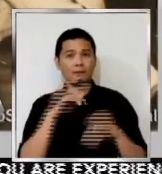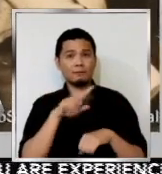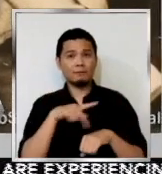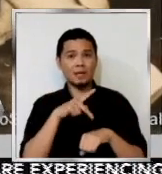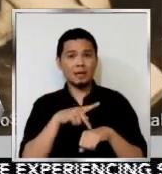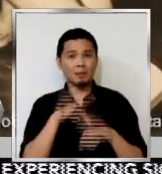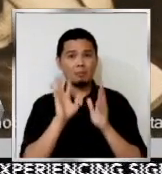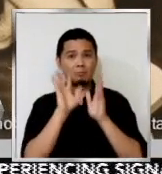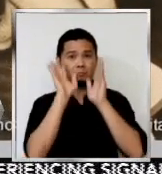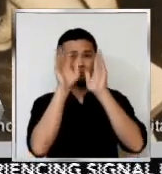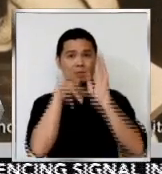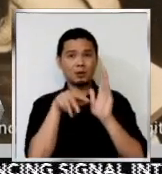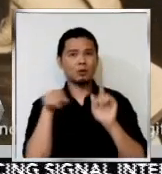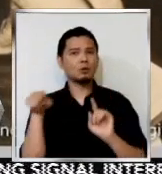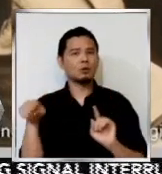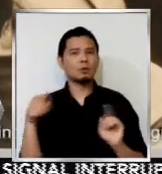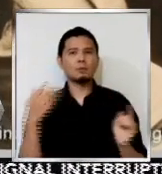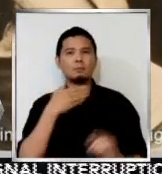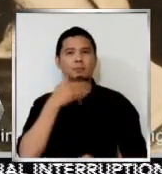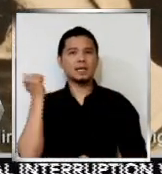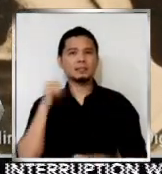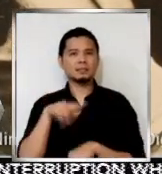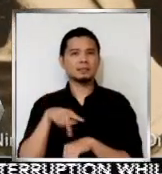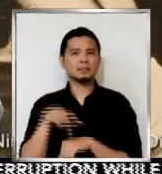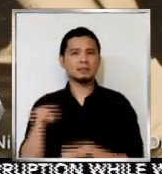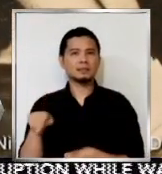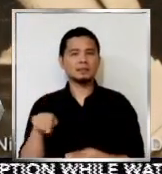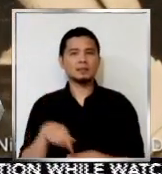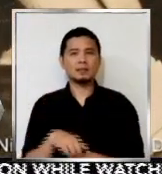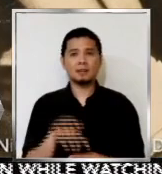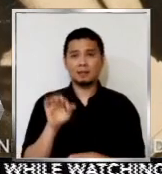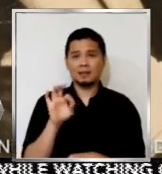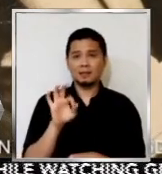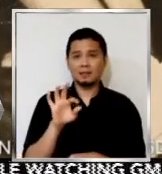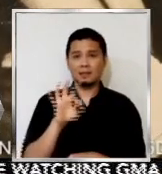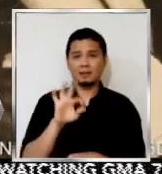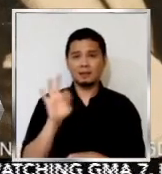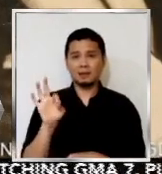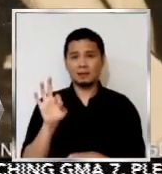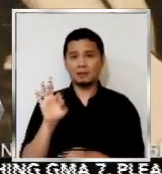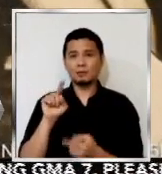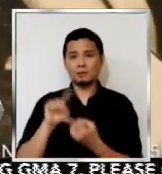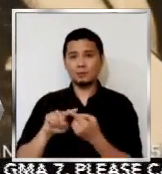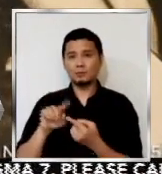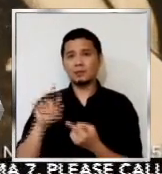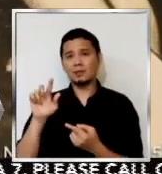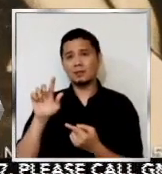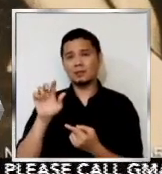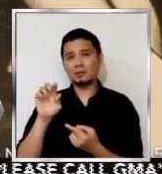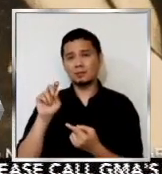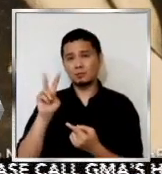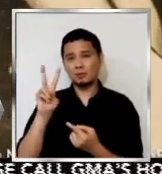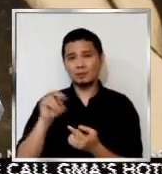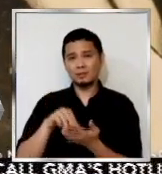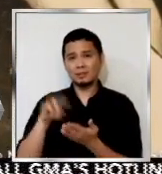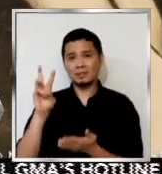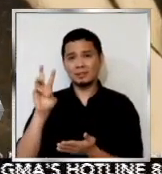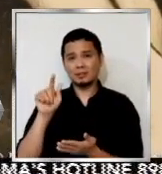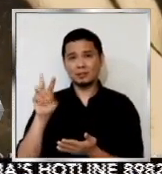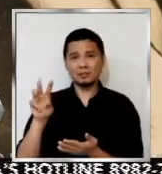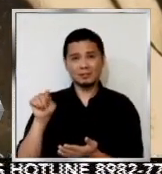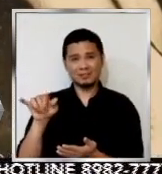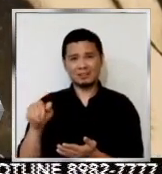Mula 1950 hanggang 1962, naging sandigan siya ng ating pambansang kupunan noong ang Pilipinas ay kinikilala bilang world power